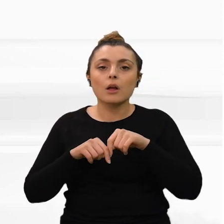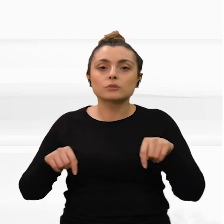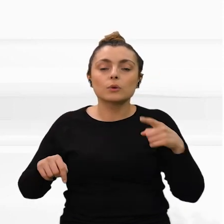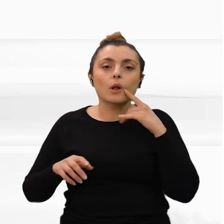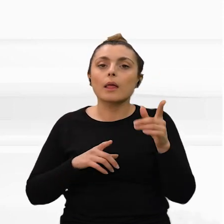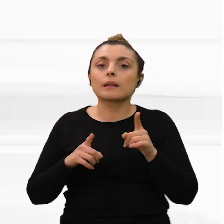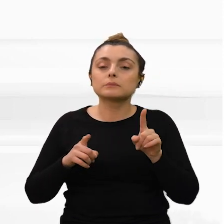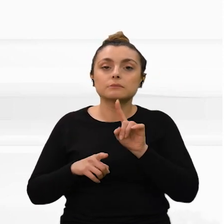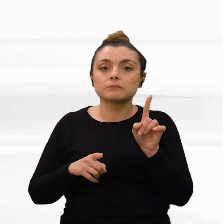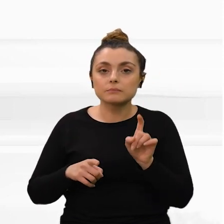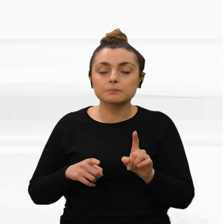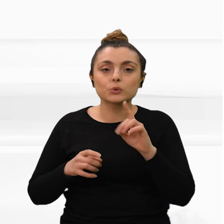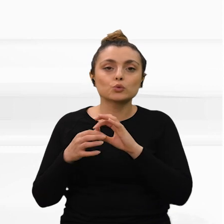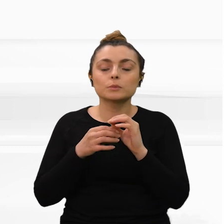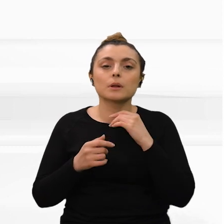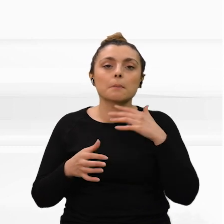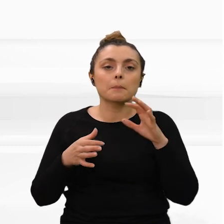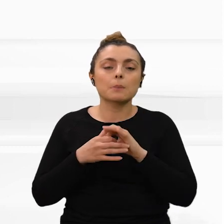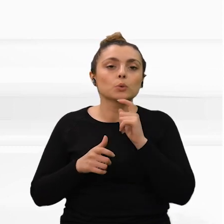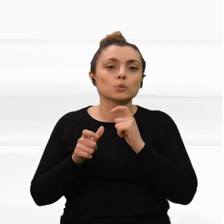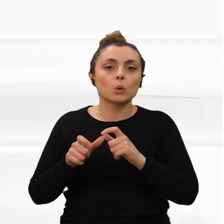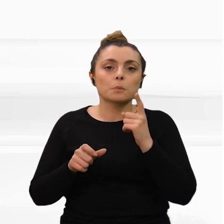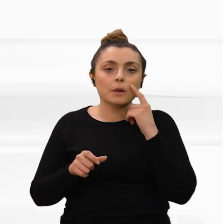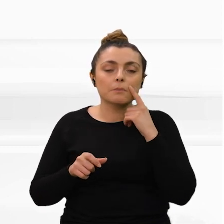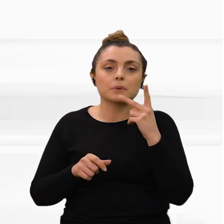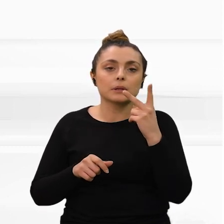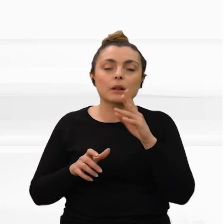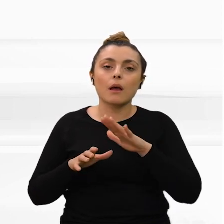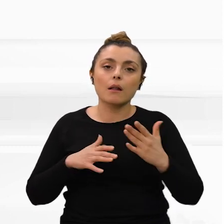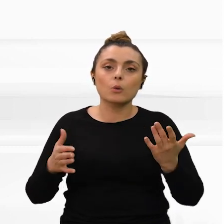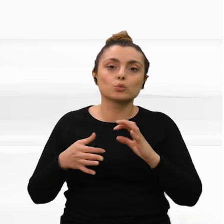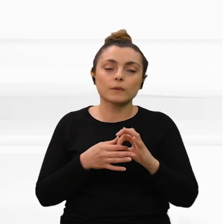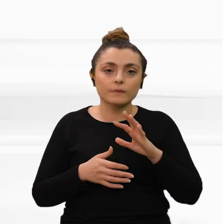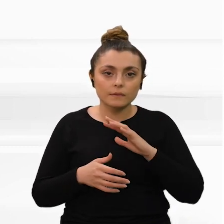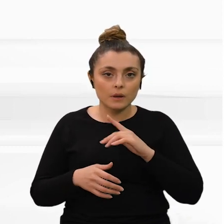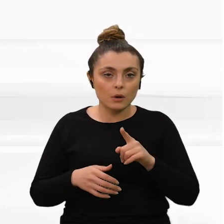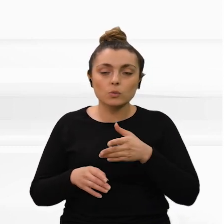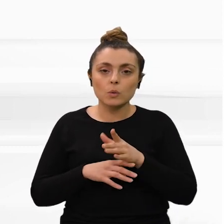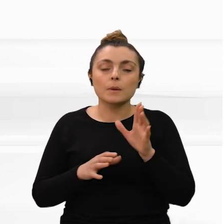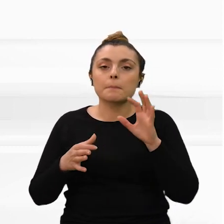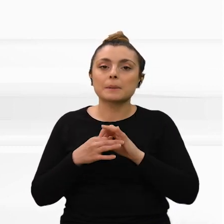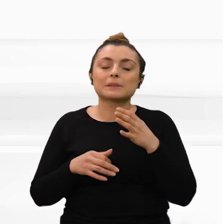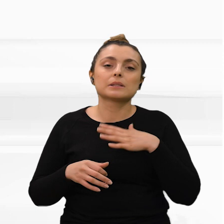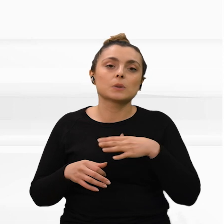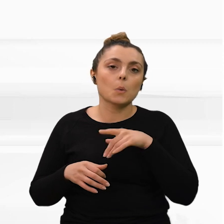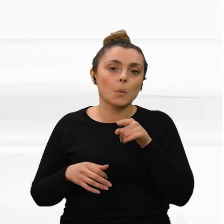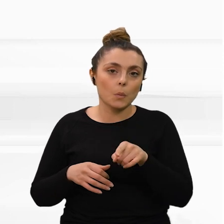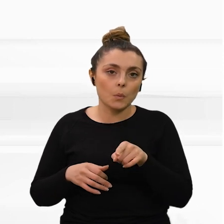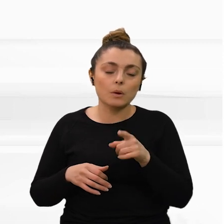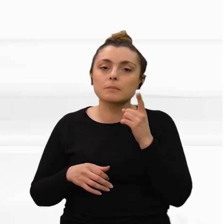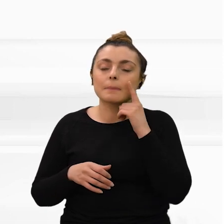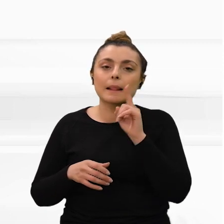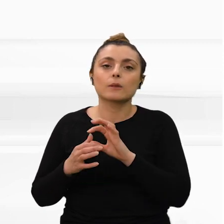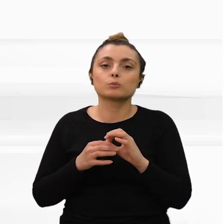aşağıdakilerden hangisidir bir cümle birleştirme sorusu iki tane ayrı cümle verilmiş ve doğru birleşim istemiyor